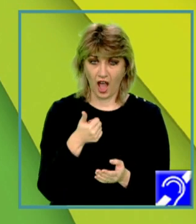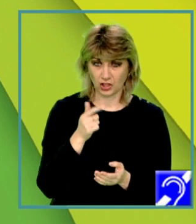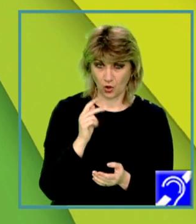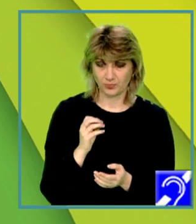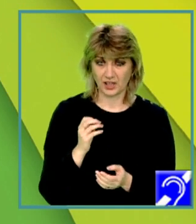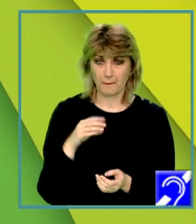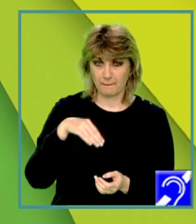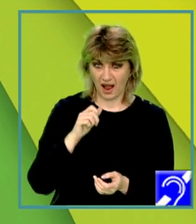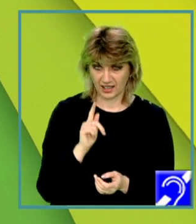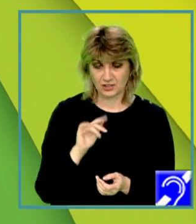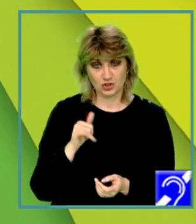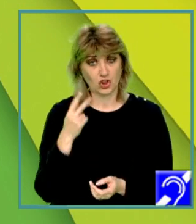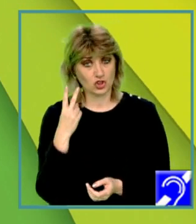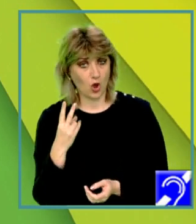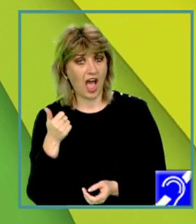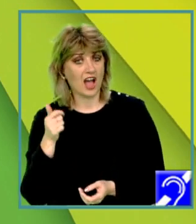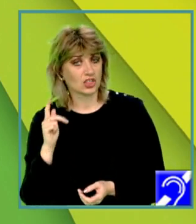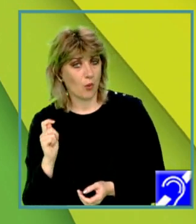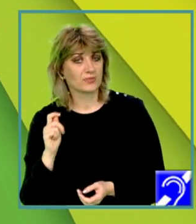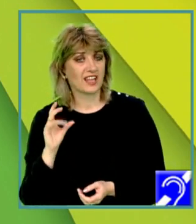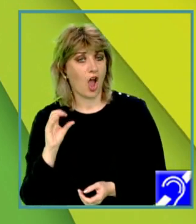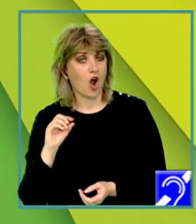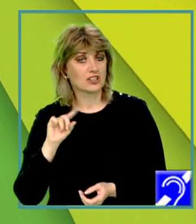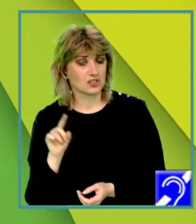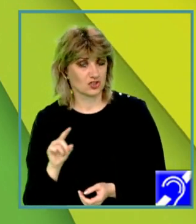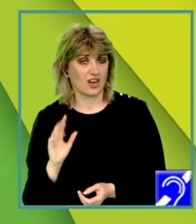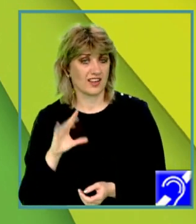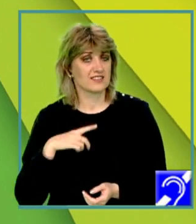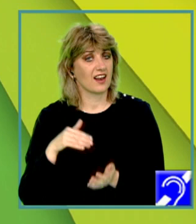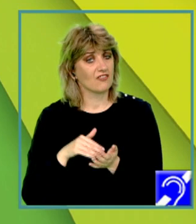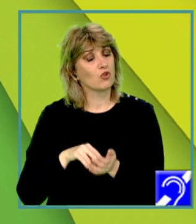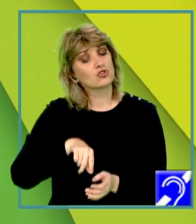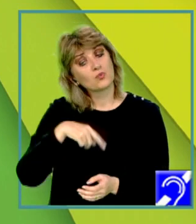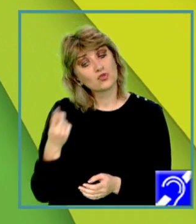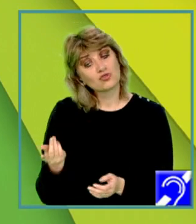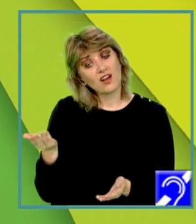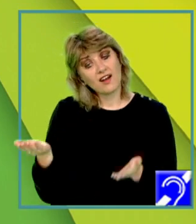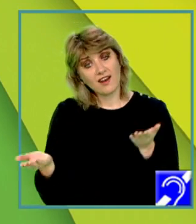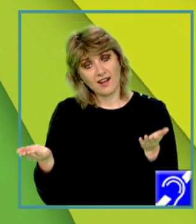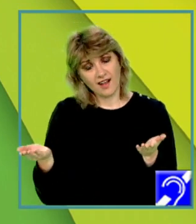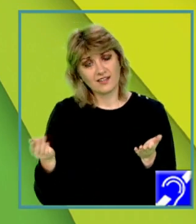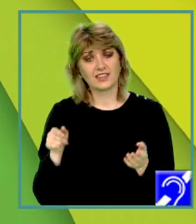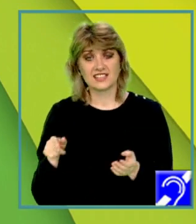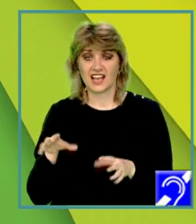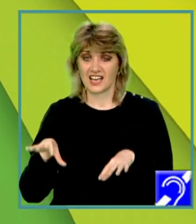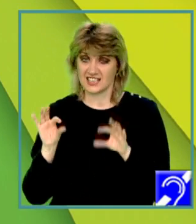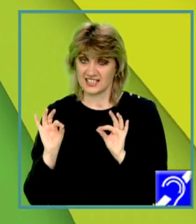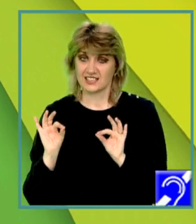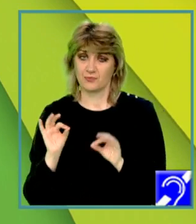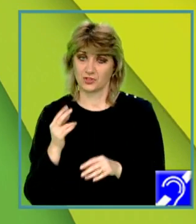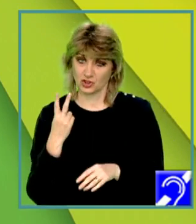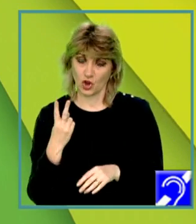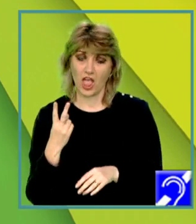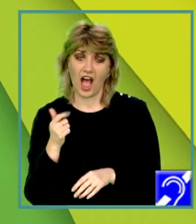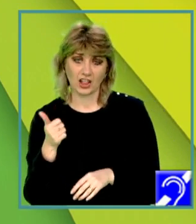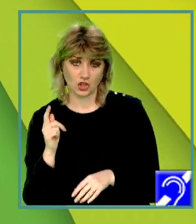doi atomi de oxigen înseamnă că este nevoie ca Și pe celelalte le era Balanței să găsim tot doi atomi de magneziu